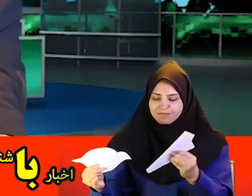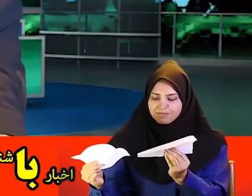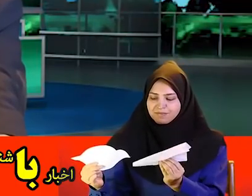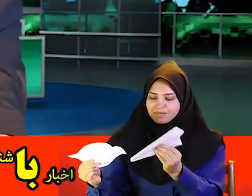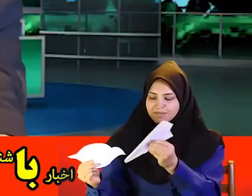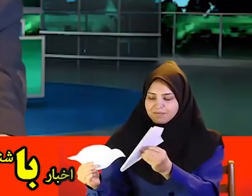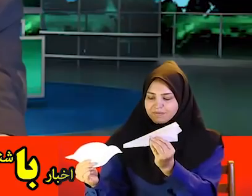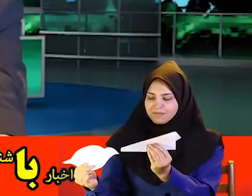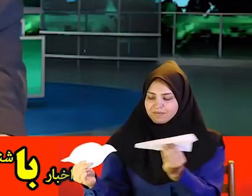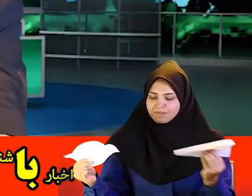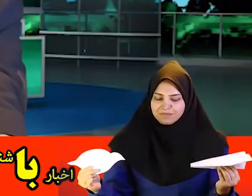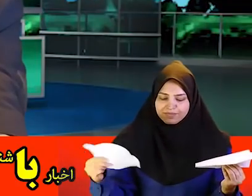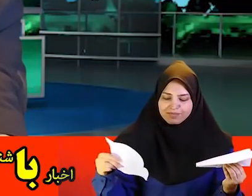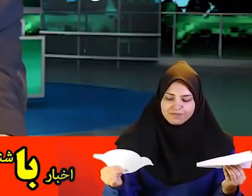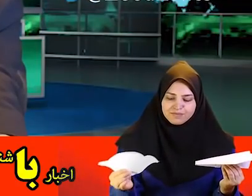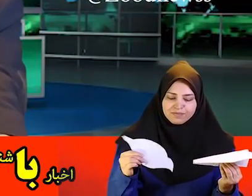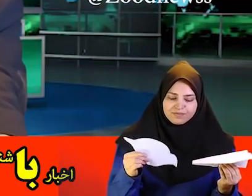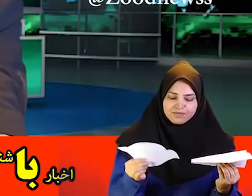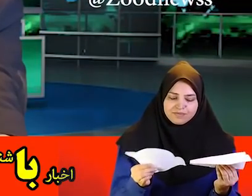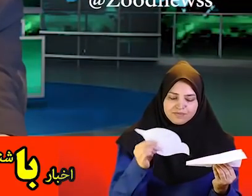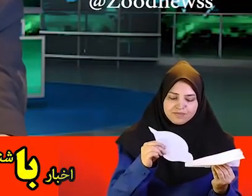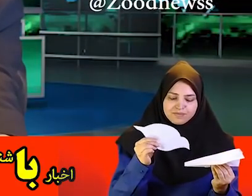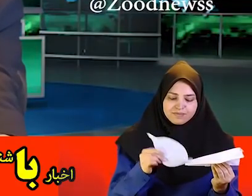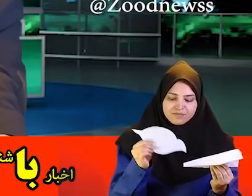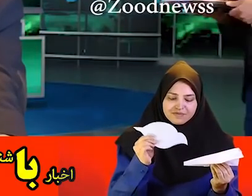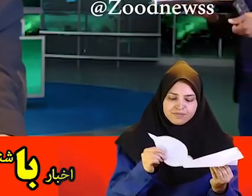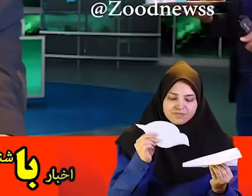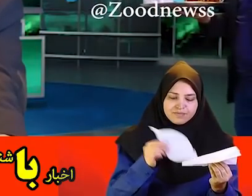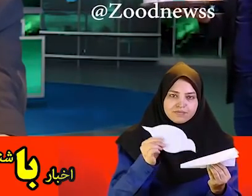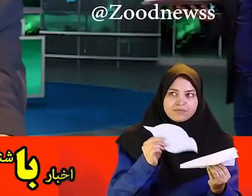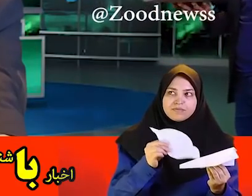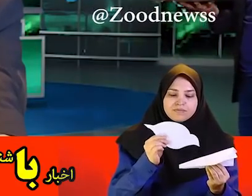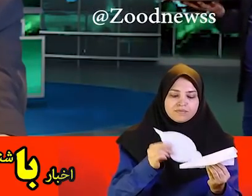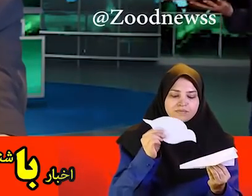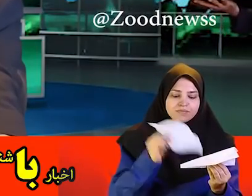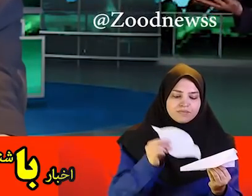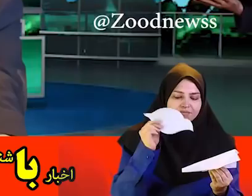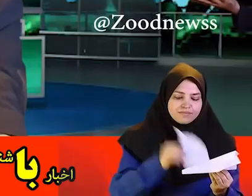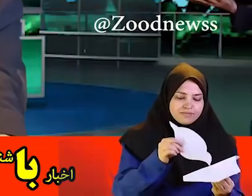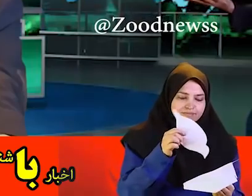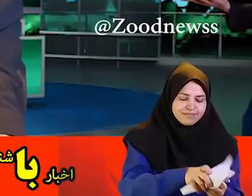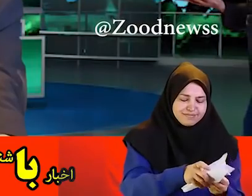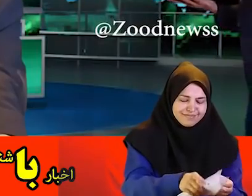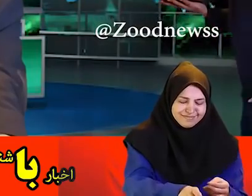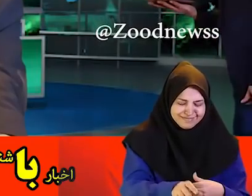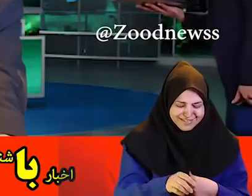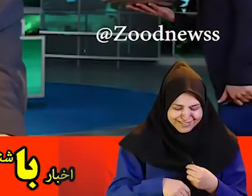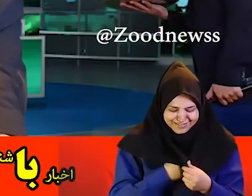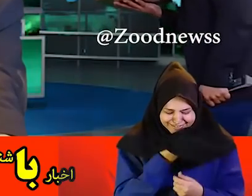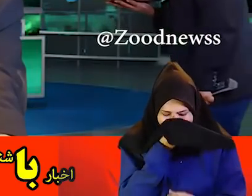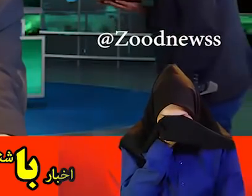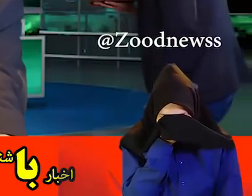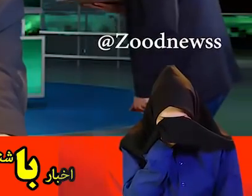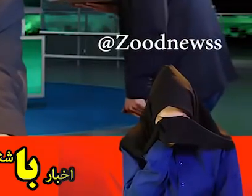ارزونیتون تلگرام نمیدیم بهتون. فیلتر نو آوردیم تلگرام را بند آوردیم. یه وقت نگاه